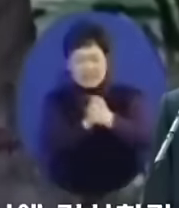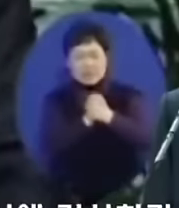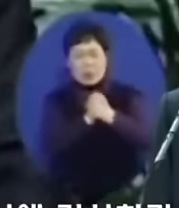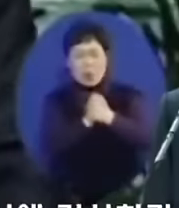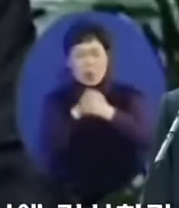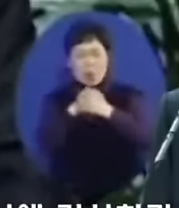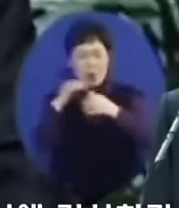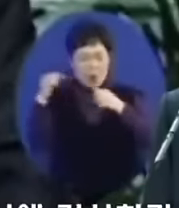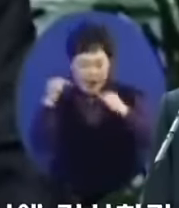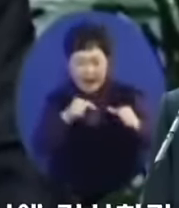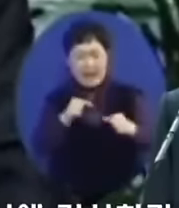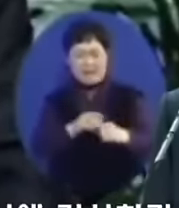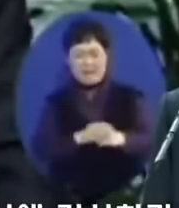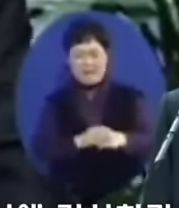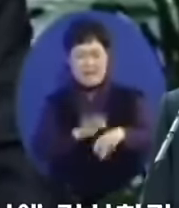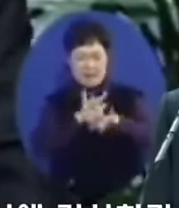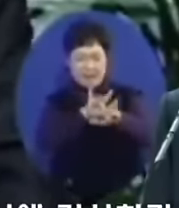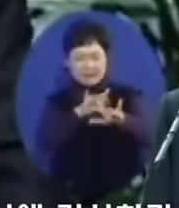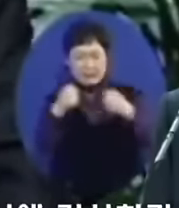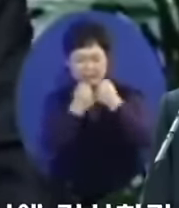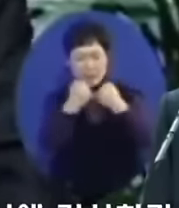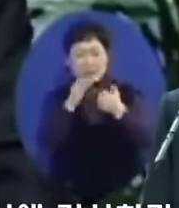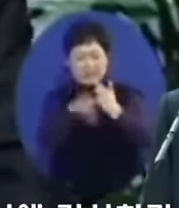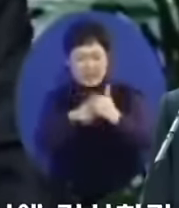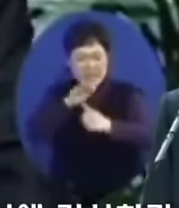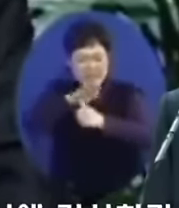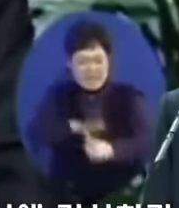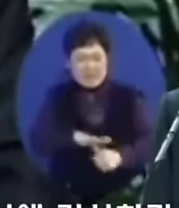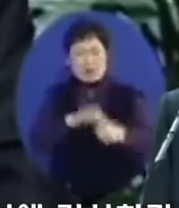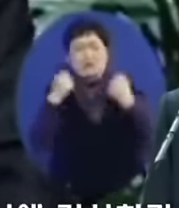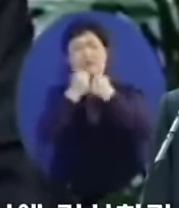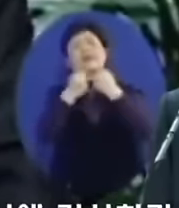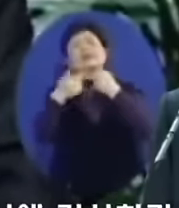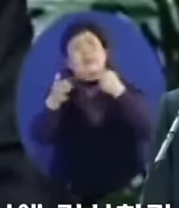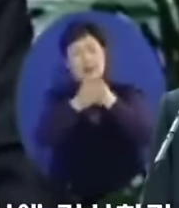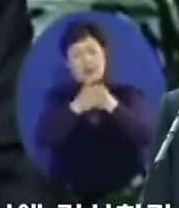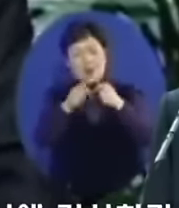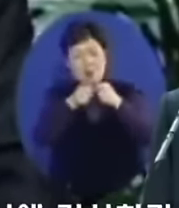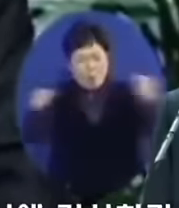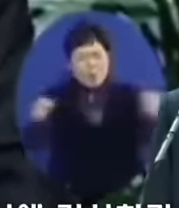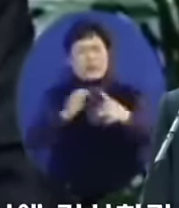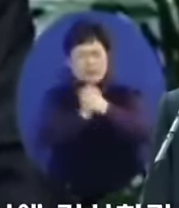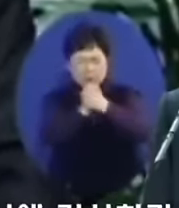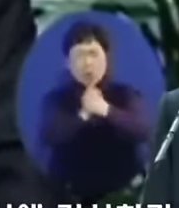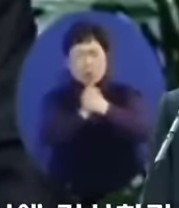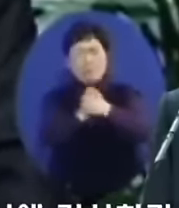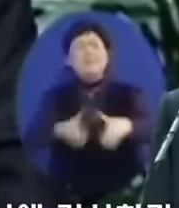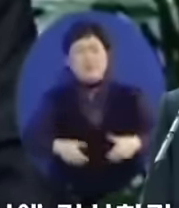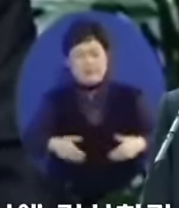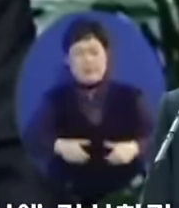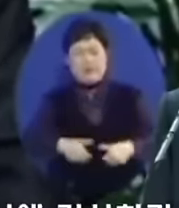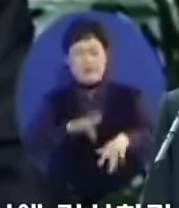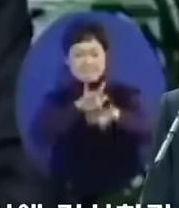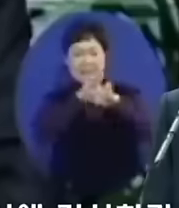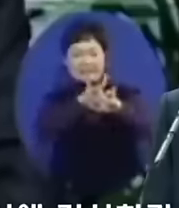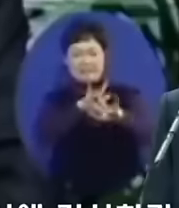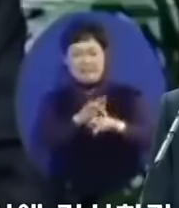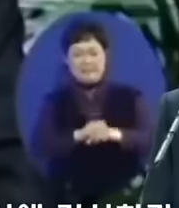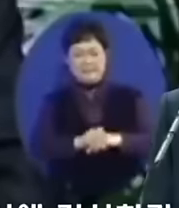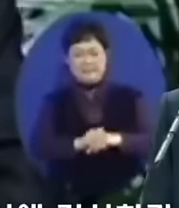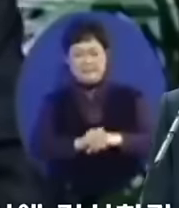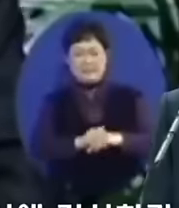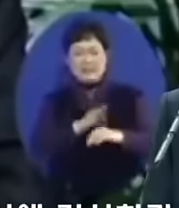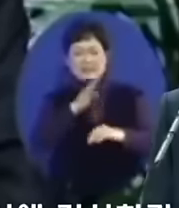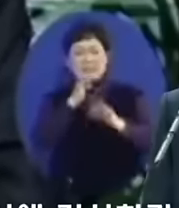하는데 우리가 마귀와 싸울 때 인내로 싸워야 되기 때문에 오래 기도해야 되는 것입니다. 마귀는